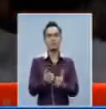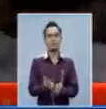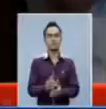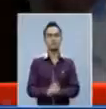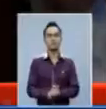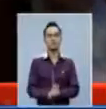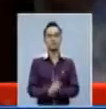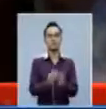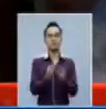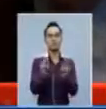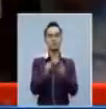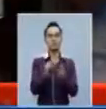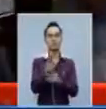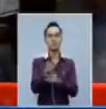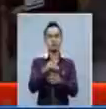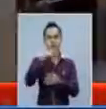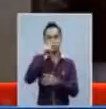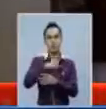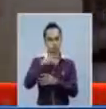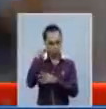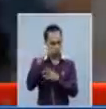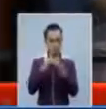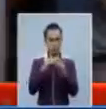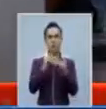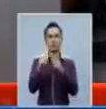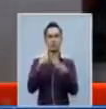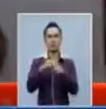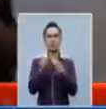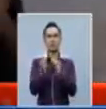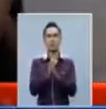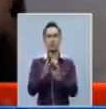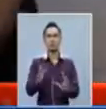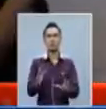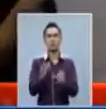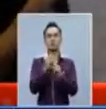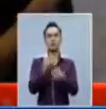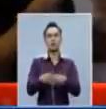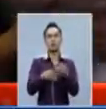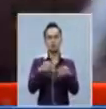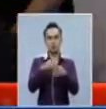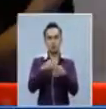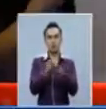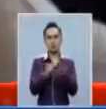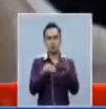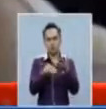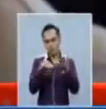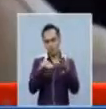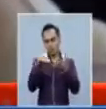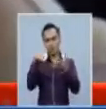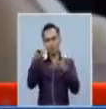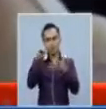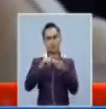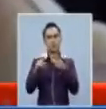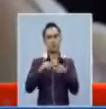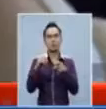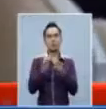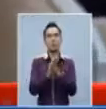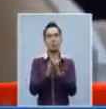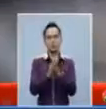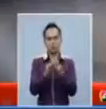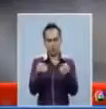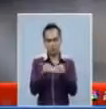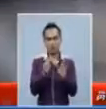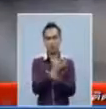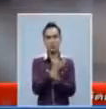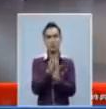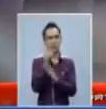คณะกรรมการบริษัทไทยพรีเมียร์ลีกได้ประชุมเร่งด่วนนะคะเพื่อหาข้อสรุปทีมที่ขึ้นชั้นและตกชั้นในฤดูกาลที่จะถึงนี้ค่ะซึ่งก่อนการประชุ